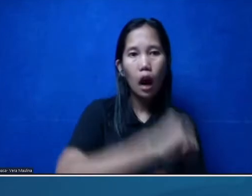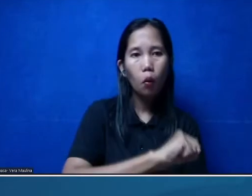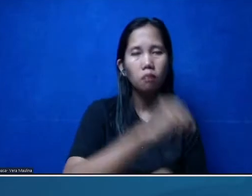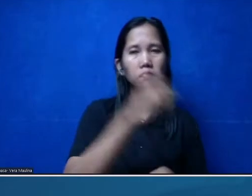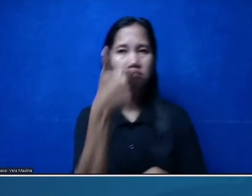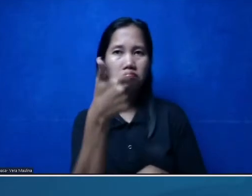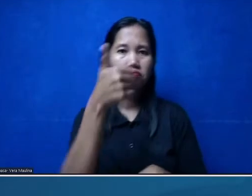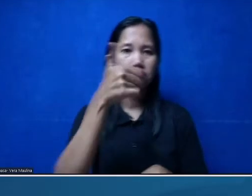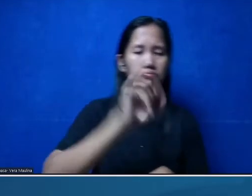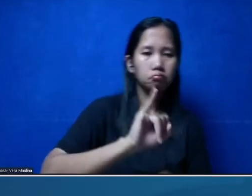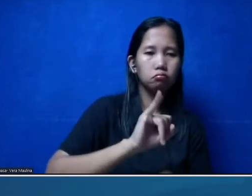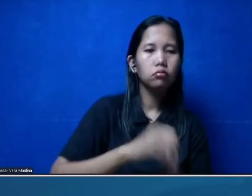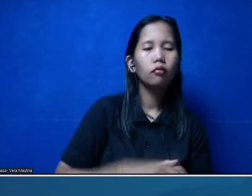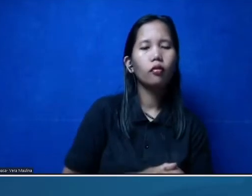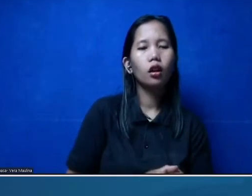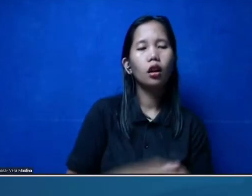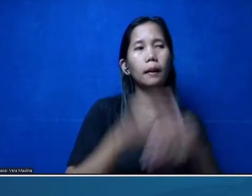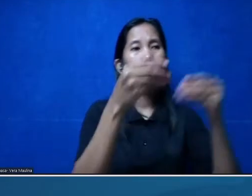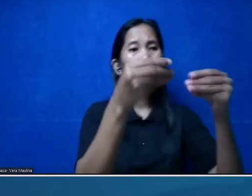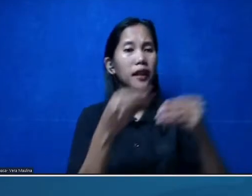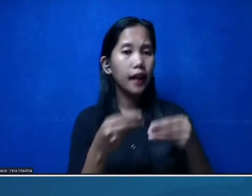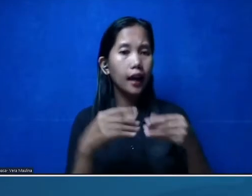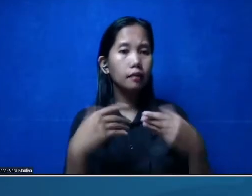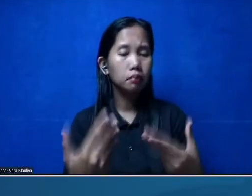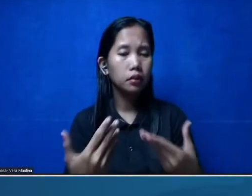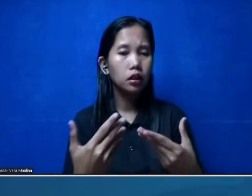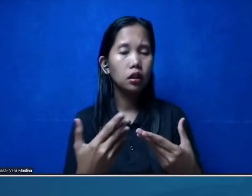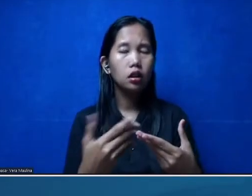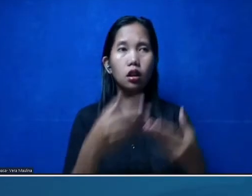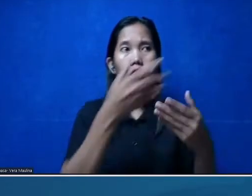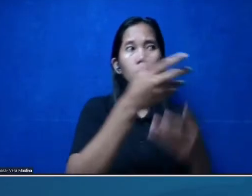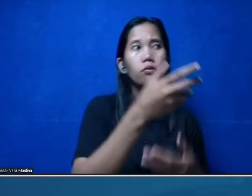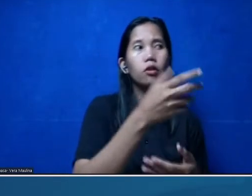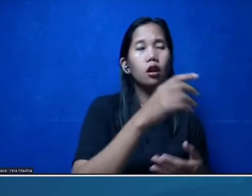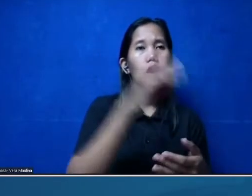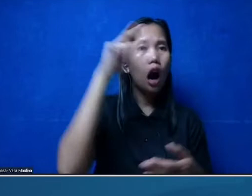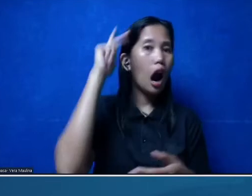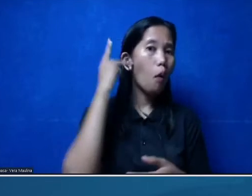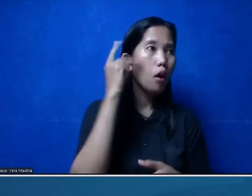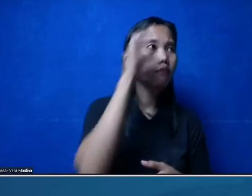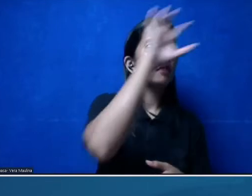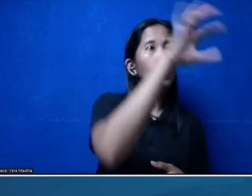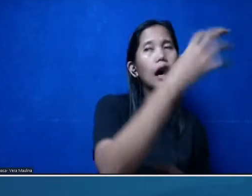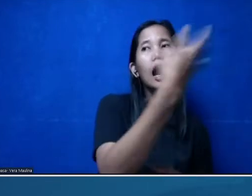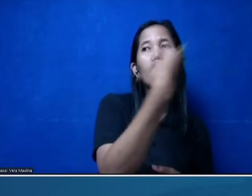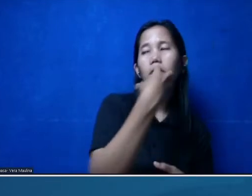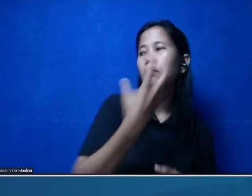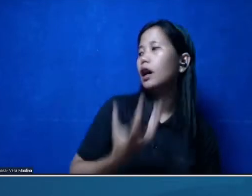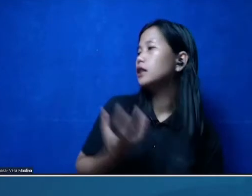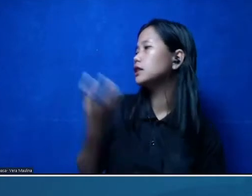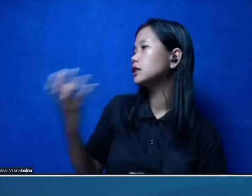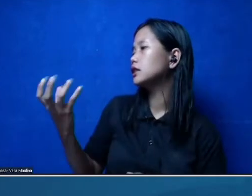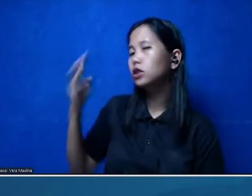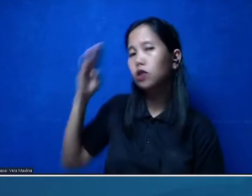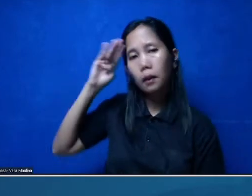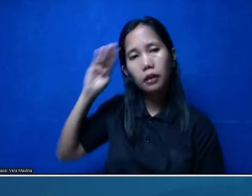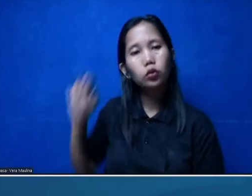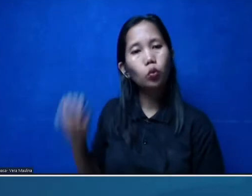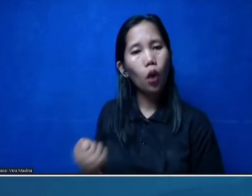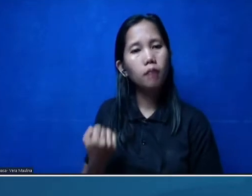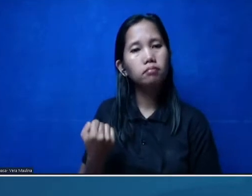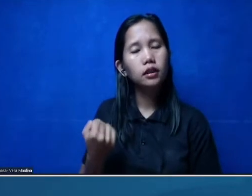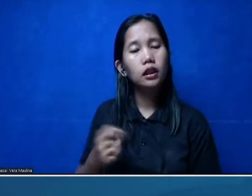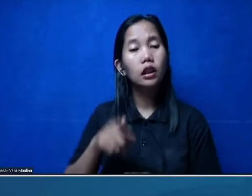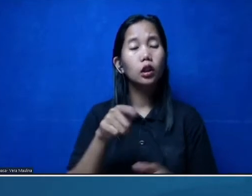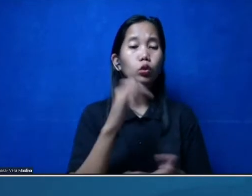sebenarnya awak dan ada menyadari mereka sudah tertipu dan saat